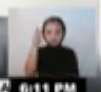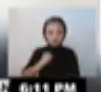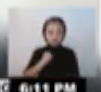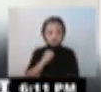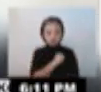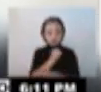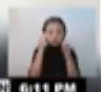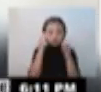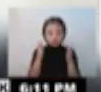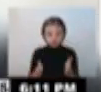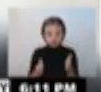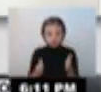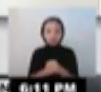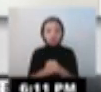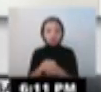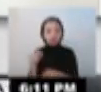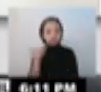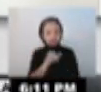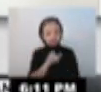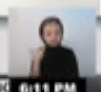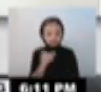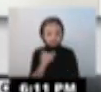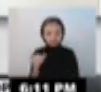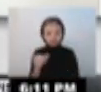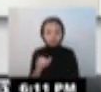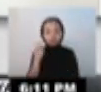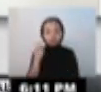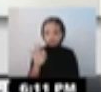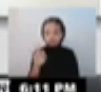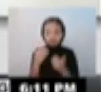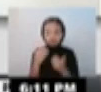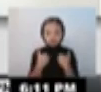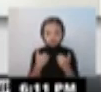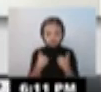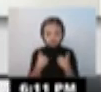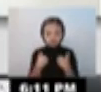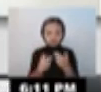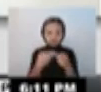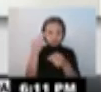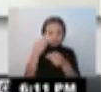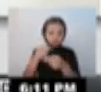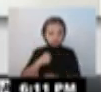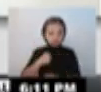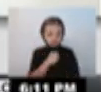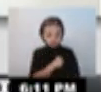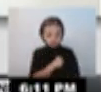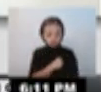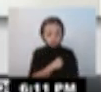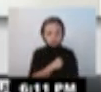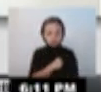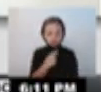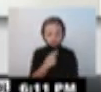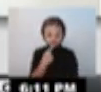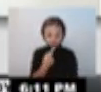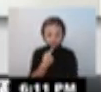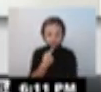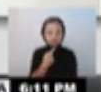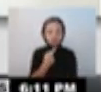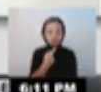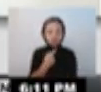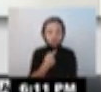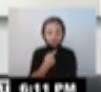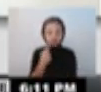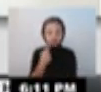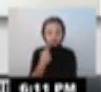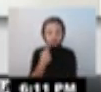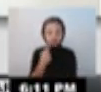yan. Kapag mayroong pangalan ng senador na nababanggit sa hearing doon sa lower house, sila i-require na mag-attend,